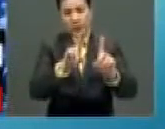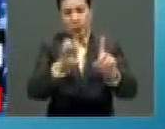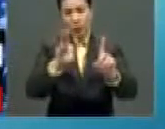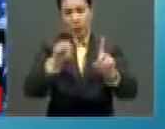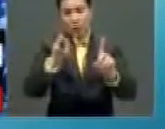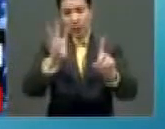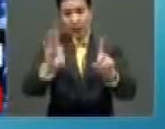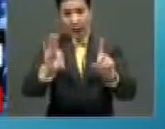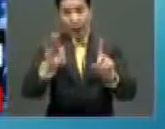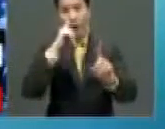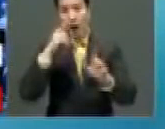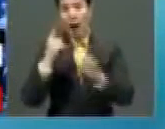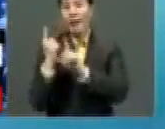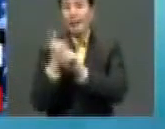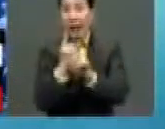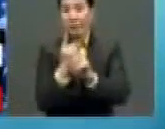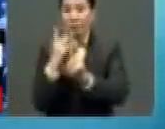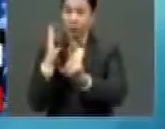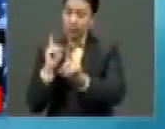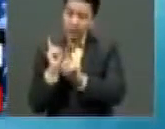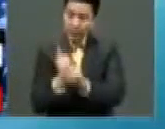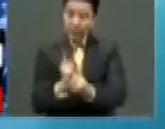รายมีผู้ติดตามอีก 1, 500